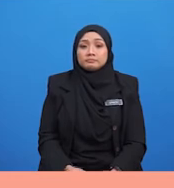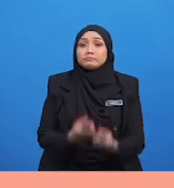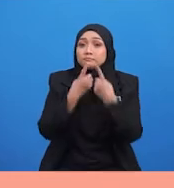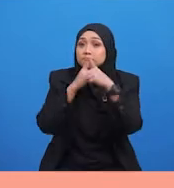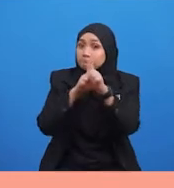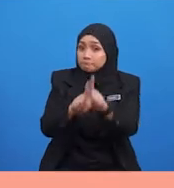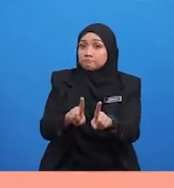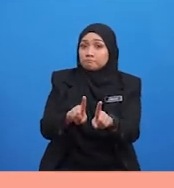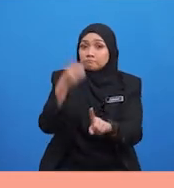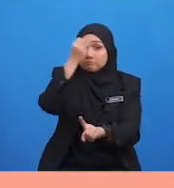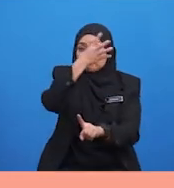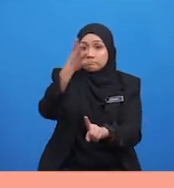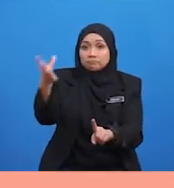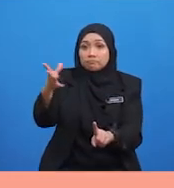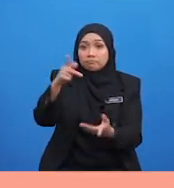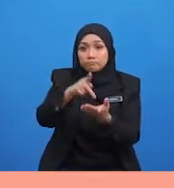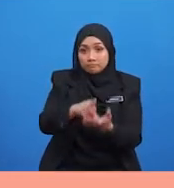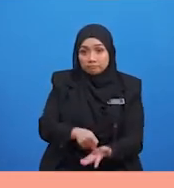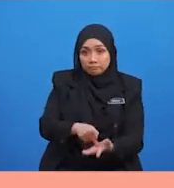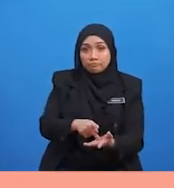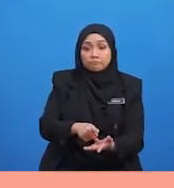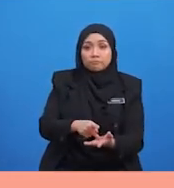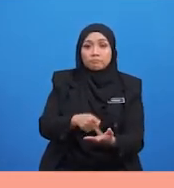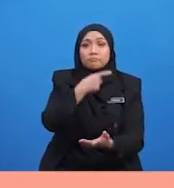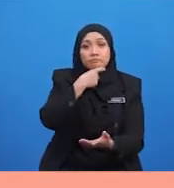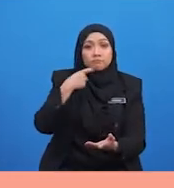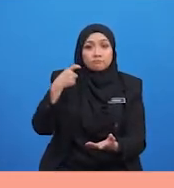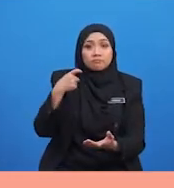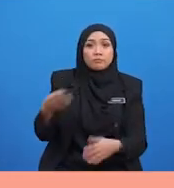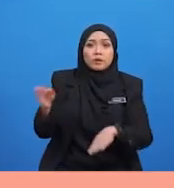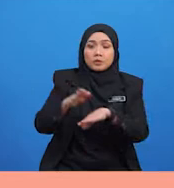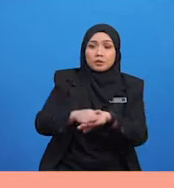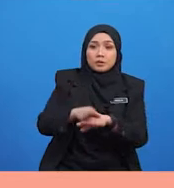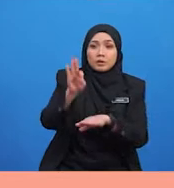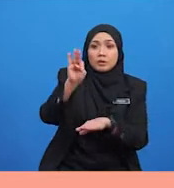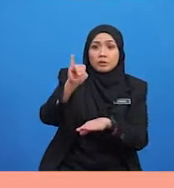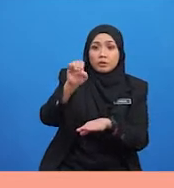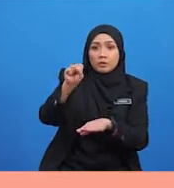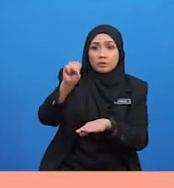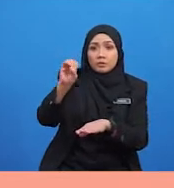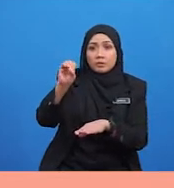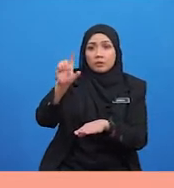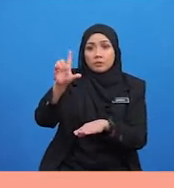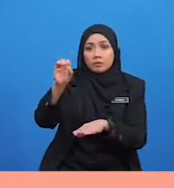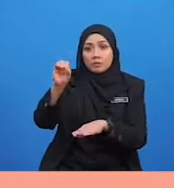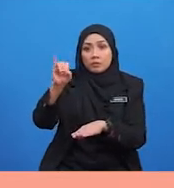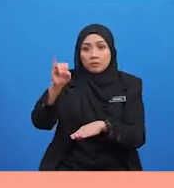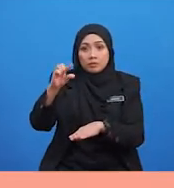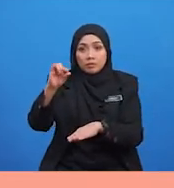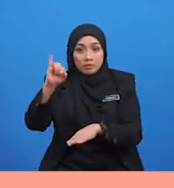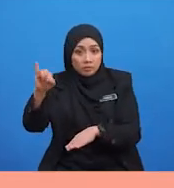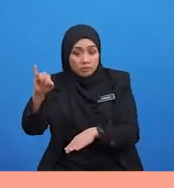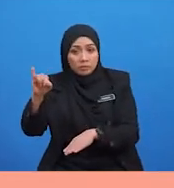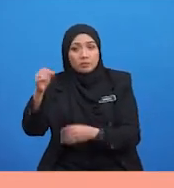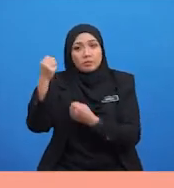Skema jawapan. Terangkan kesan dehidrasi ke atas fisiologi atlet. 6